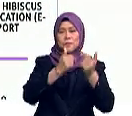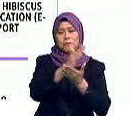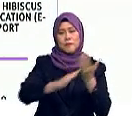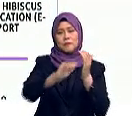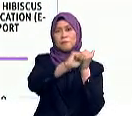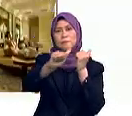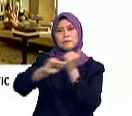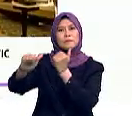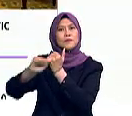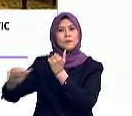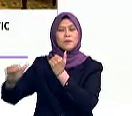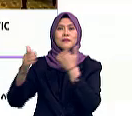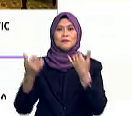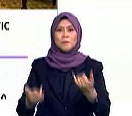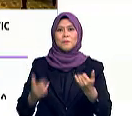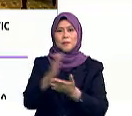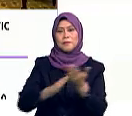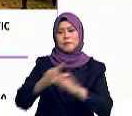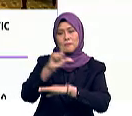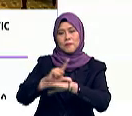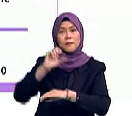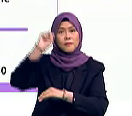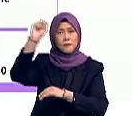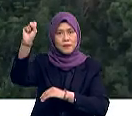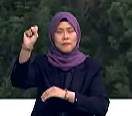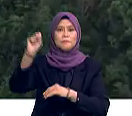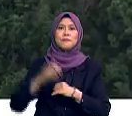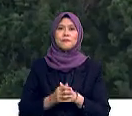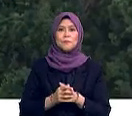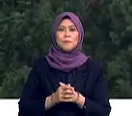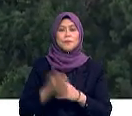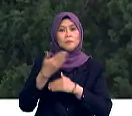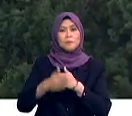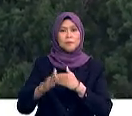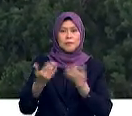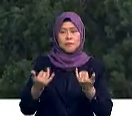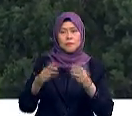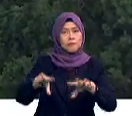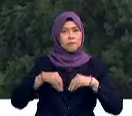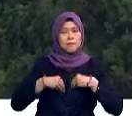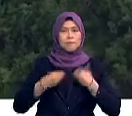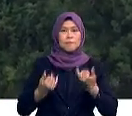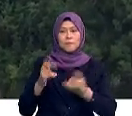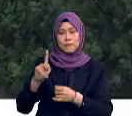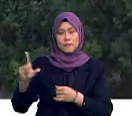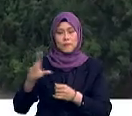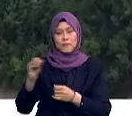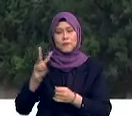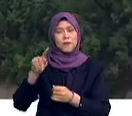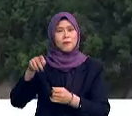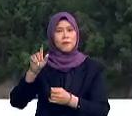mempromosikan pakej cuti penjawat awam Sabah dan Labuan Bagus Baidi. Selepas sambutan amat baik di Kuala Lumpur dan wilayah tengah,